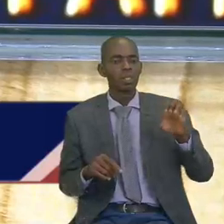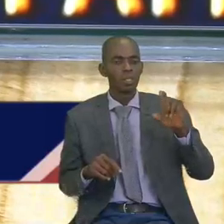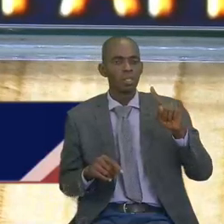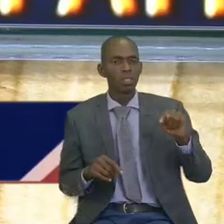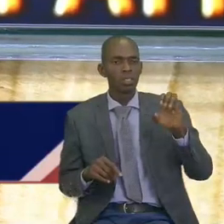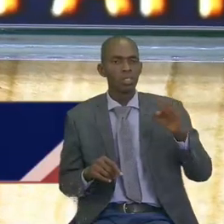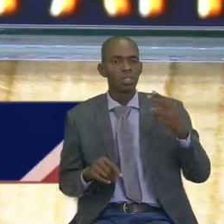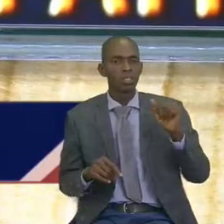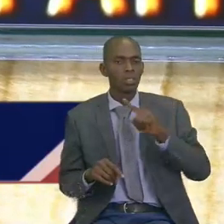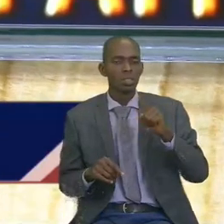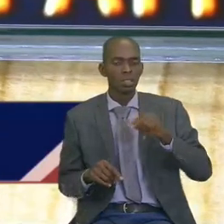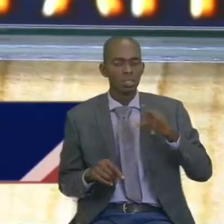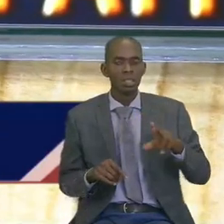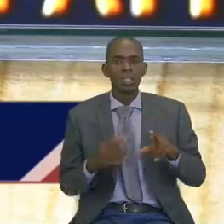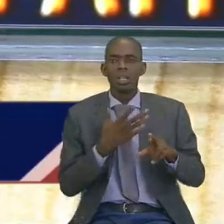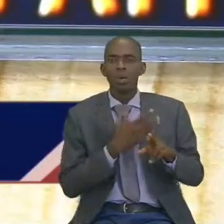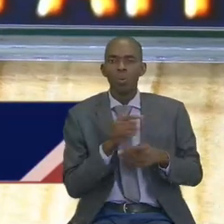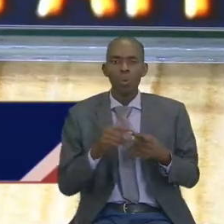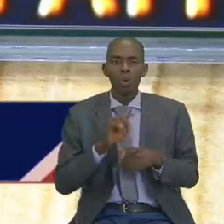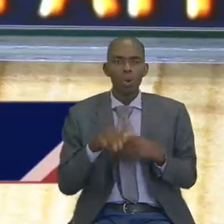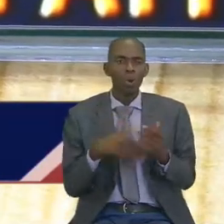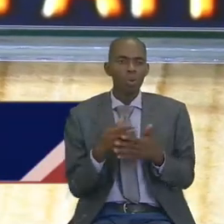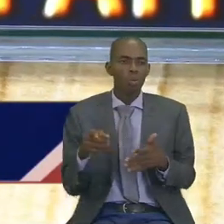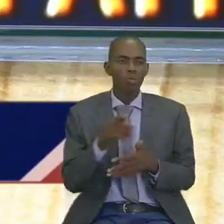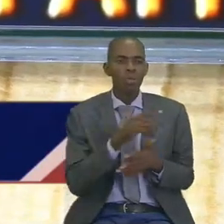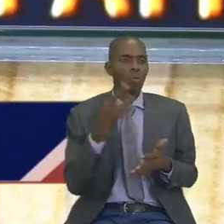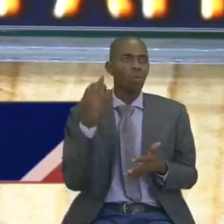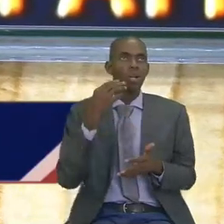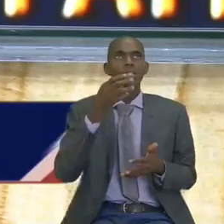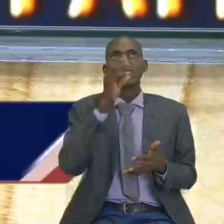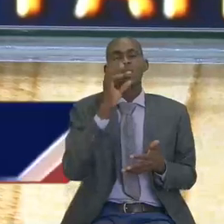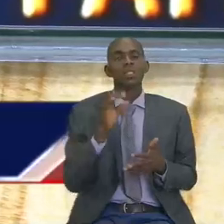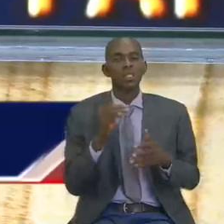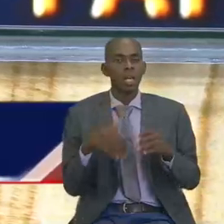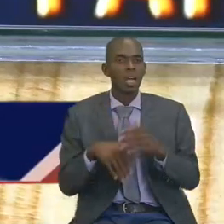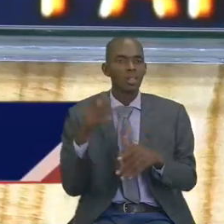les conseillers et tout son cabinet buvaient